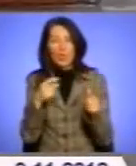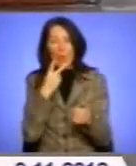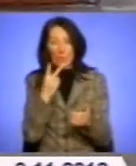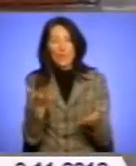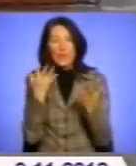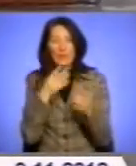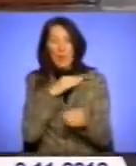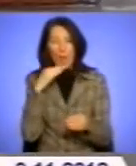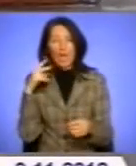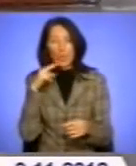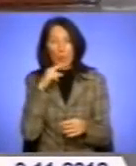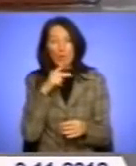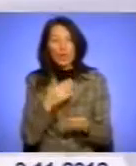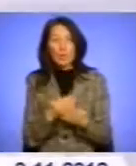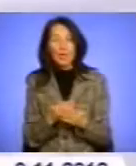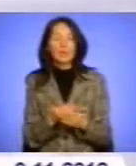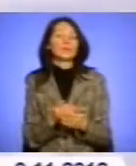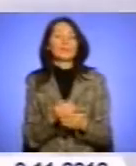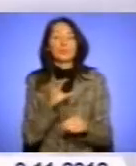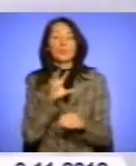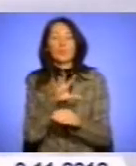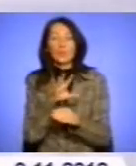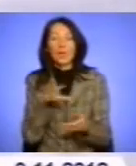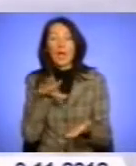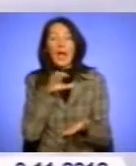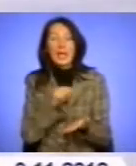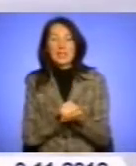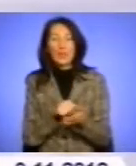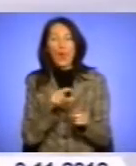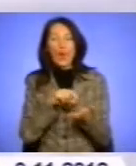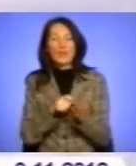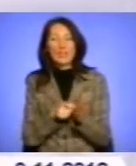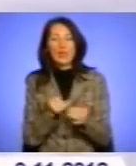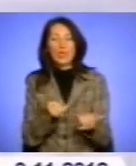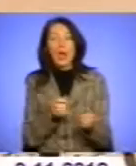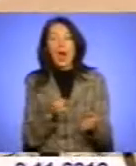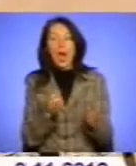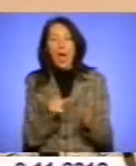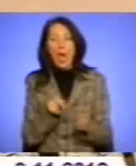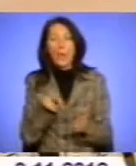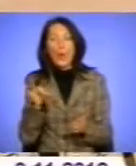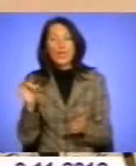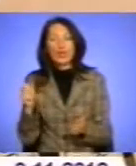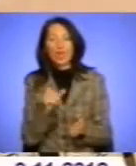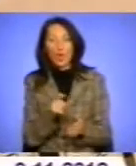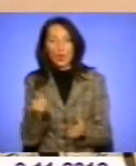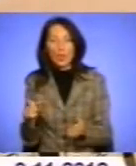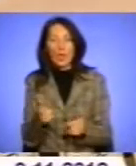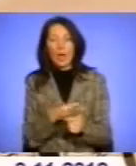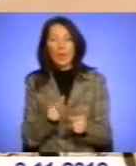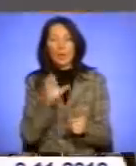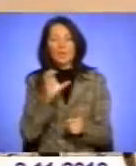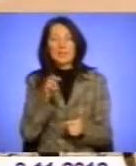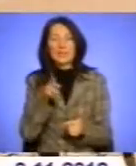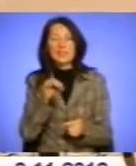виявили чимало помилок. Наприклад, «зніму квартиру для порядочних людей», «апостіль» замість «апостиль» пропускають у словах літери,